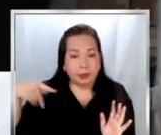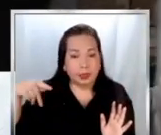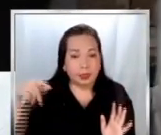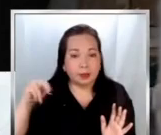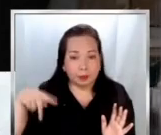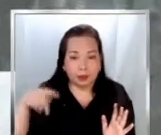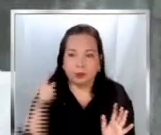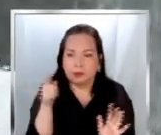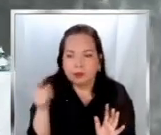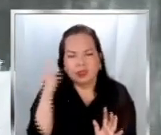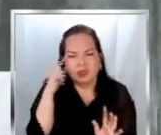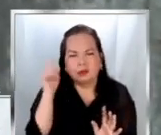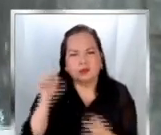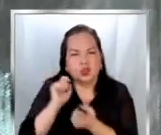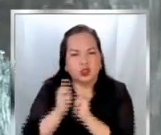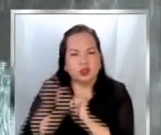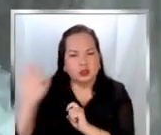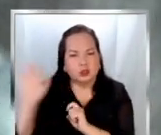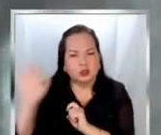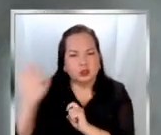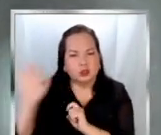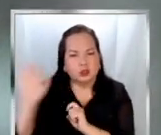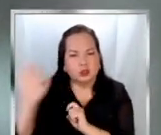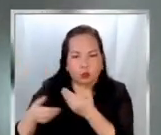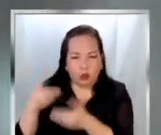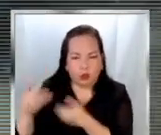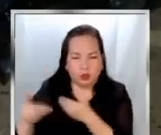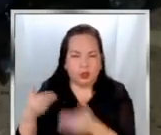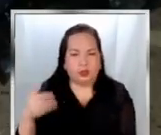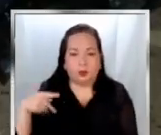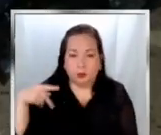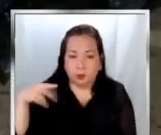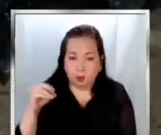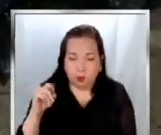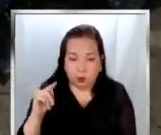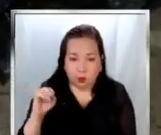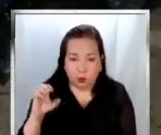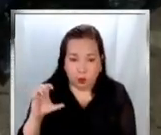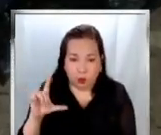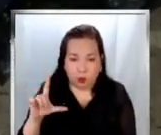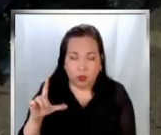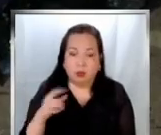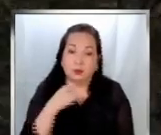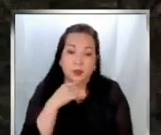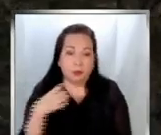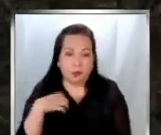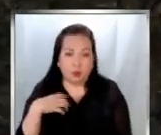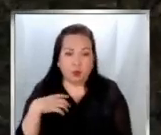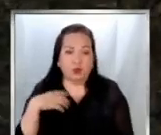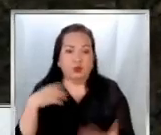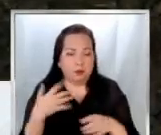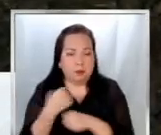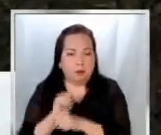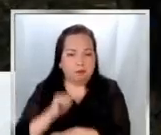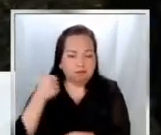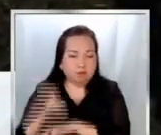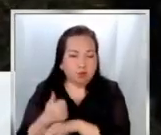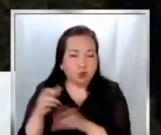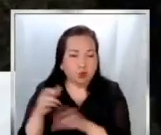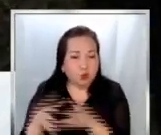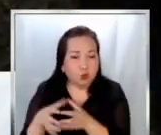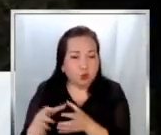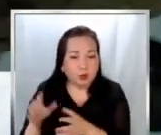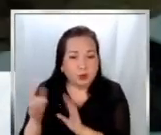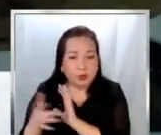protocols. Sabi ng PNP, bumuo na ito ng technical working group na inaasahang makapagsusumite ng ulat at